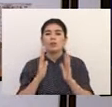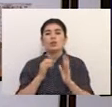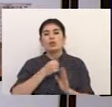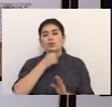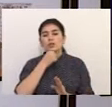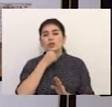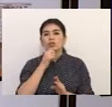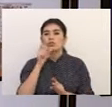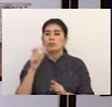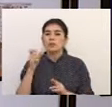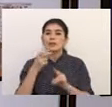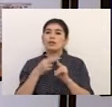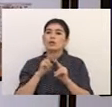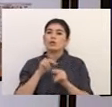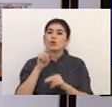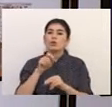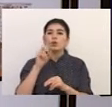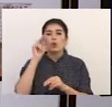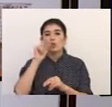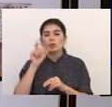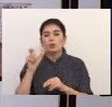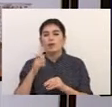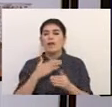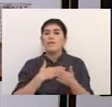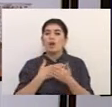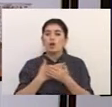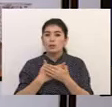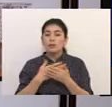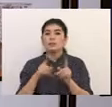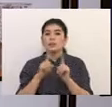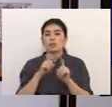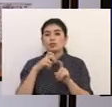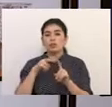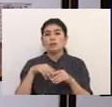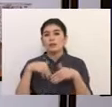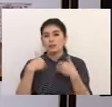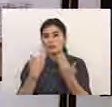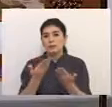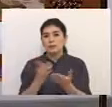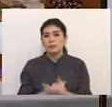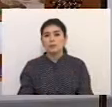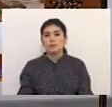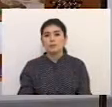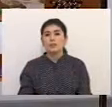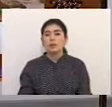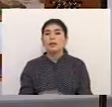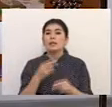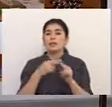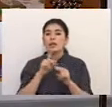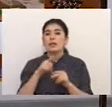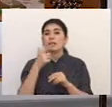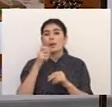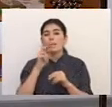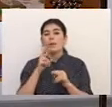yoshdagi kishilar, shuningdek o'quvchilar faoliyatiga ham zarar keltiradi. Ushbu